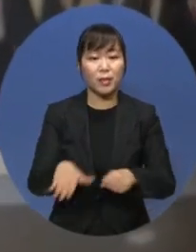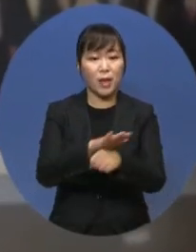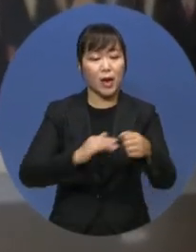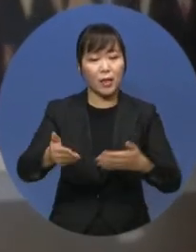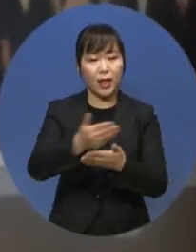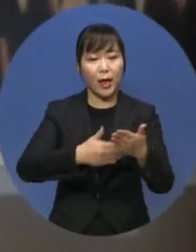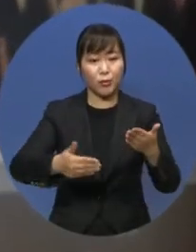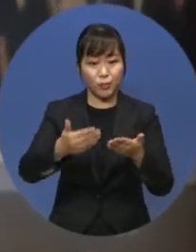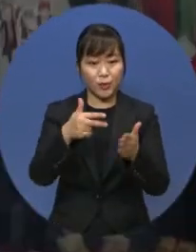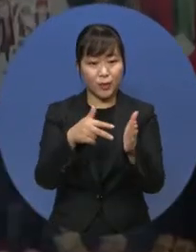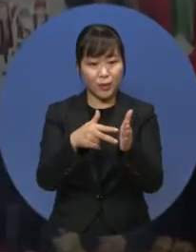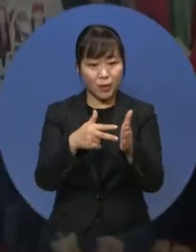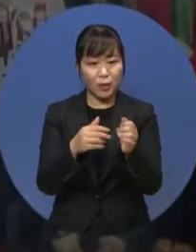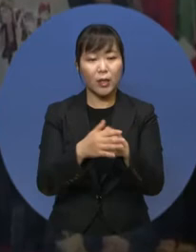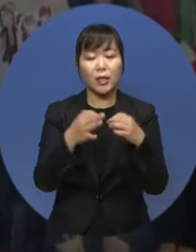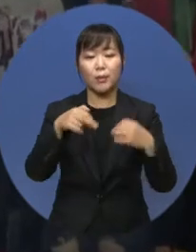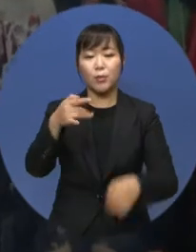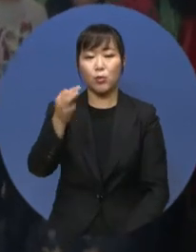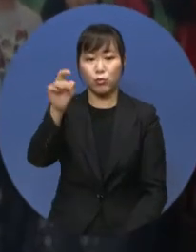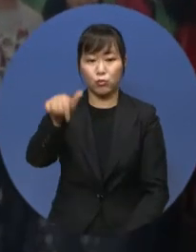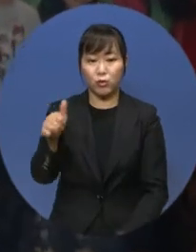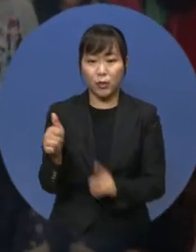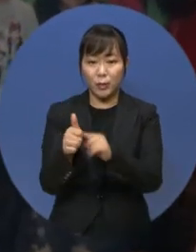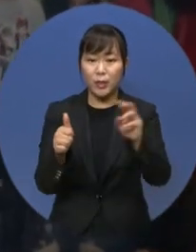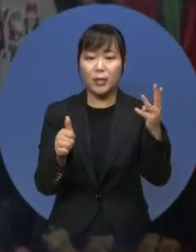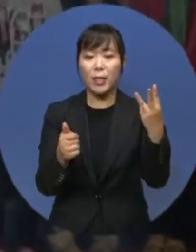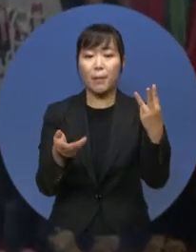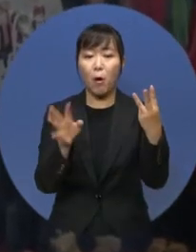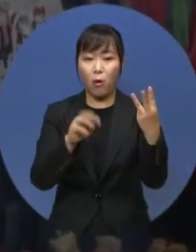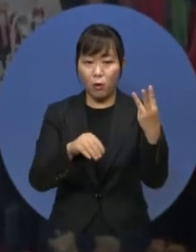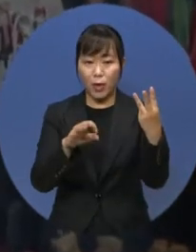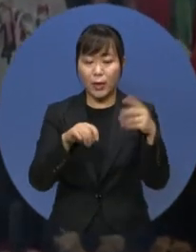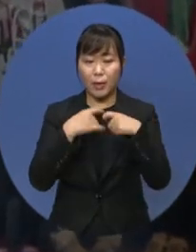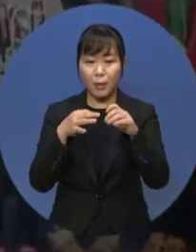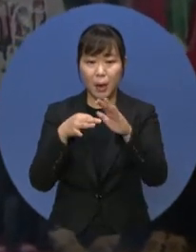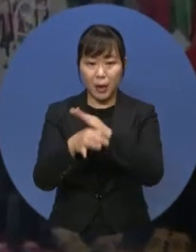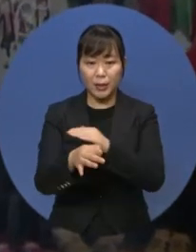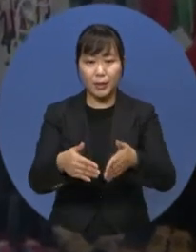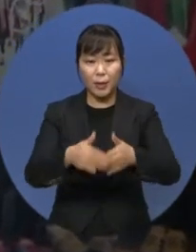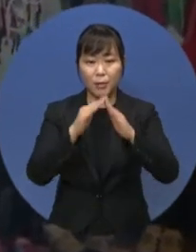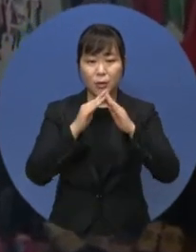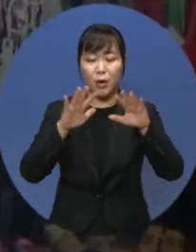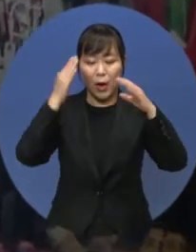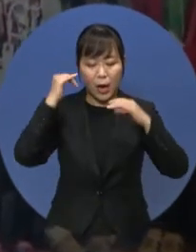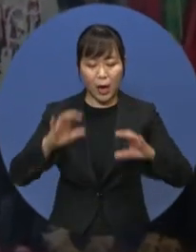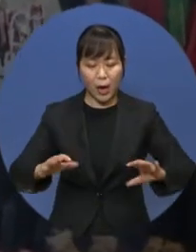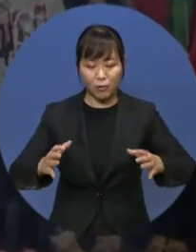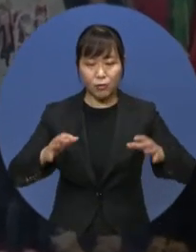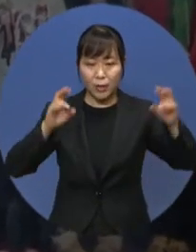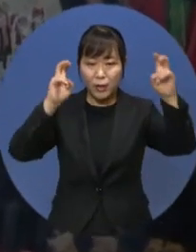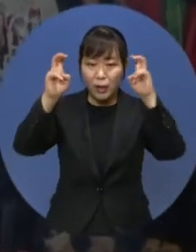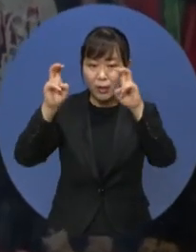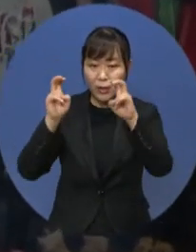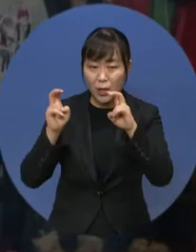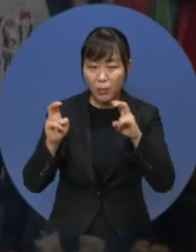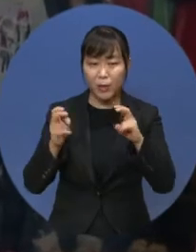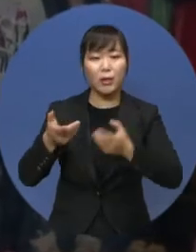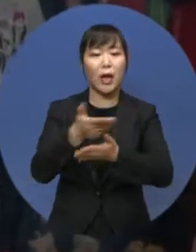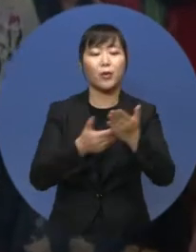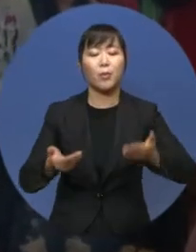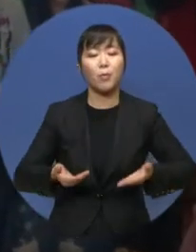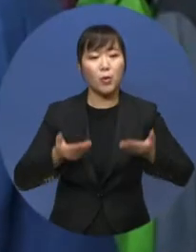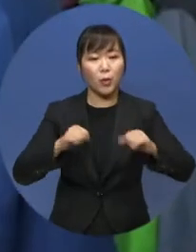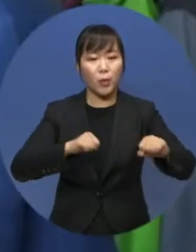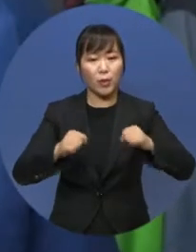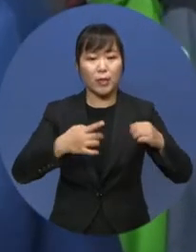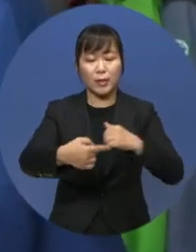재단은 김종구 총재가 3억 원의 자비를 들여 설립해 국내 기업체들이 나눔 봉사